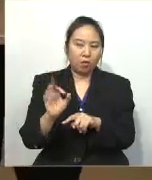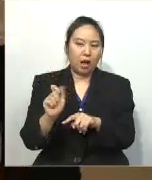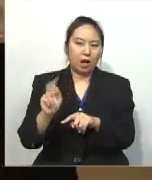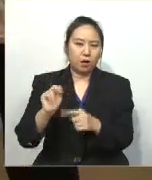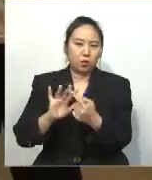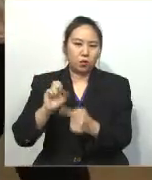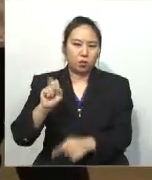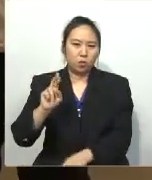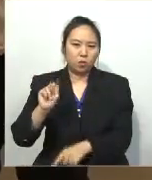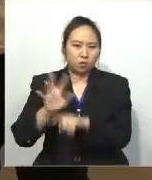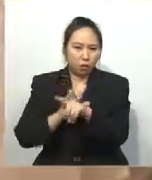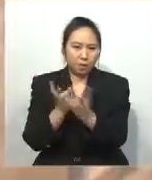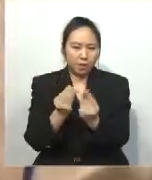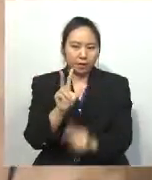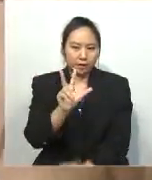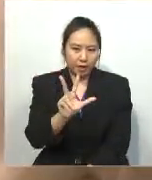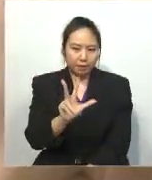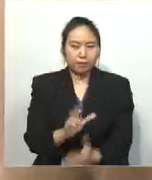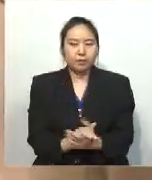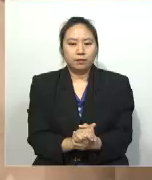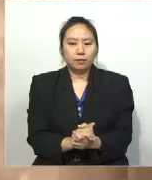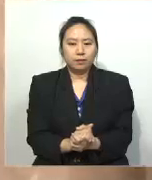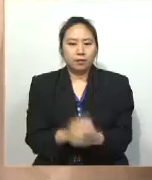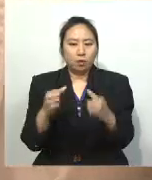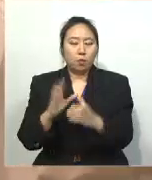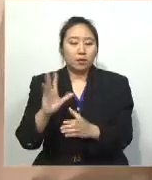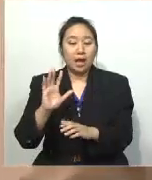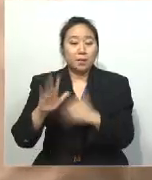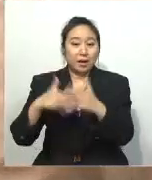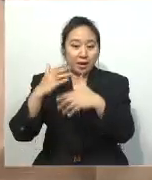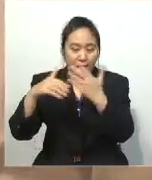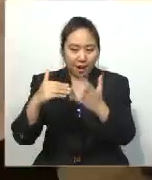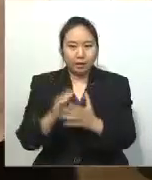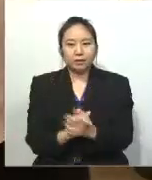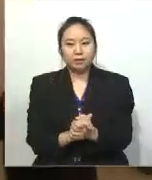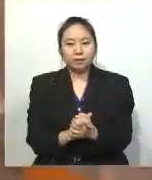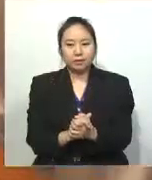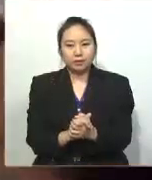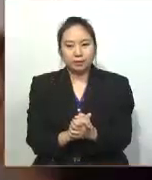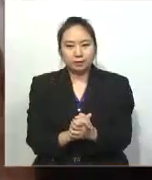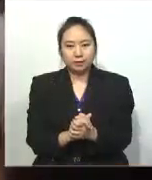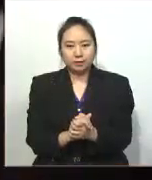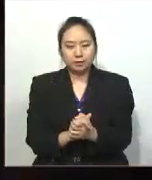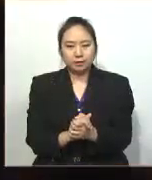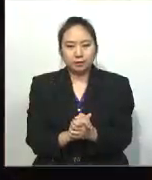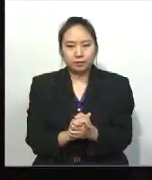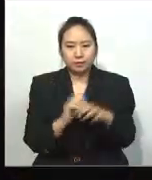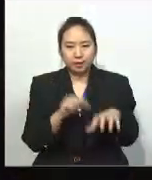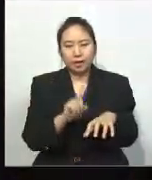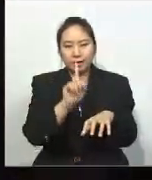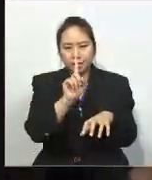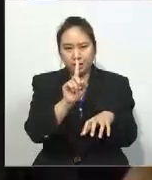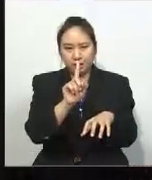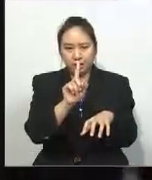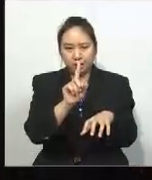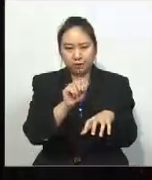ค่ะส่วนพรรคชาติพัฒนานะคะเขต1ได้เขต1นะคะนายธงชัย